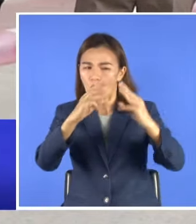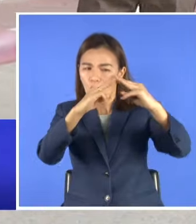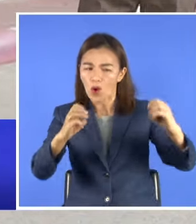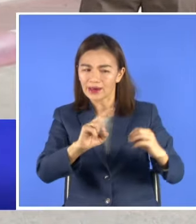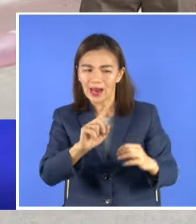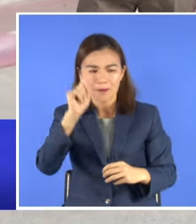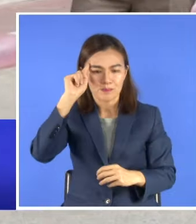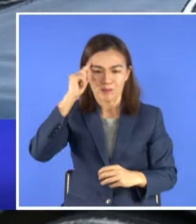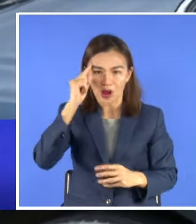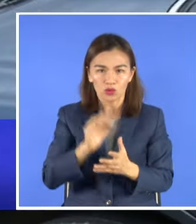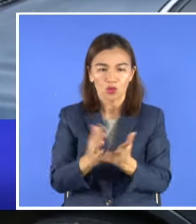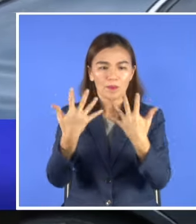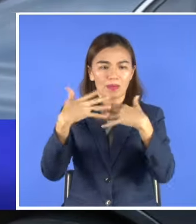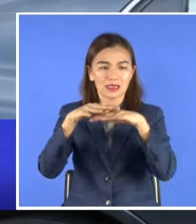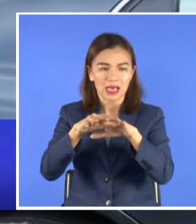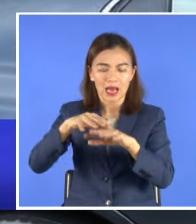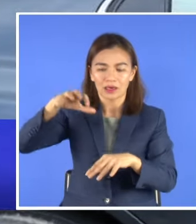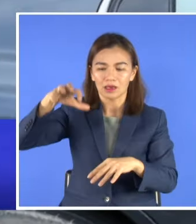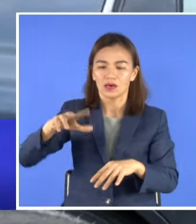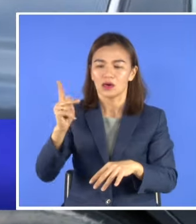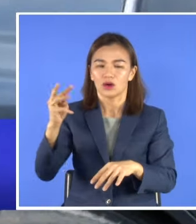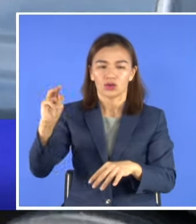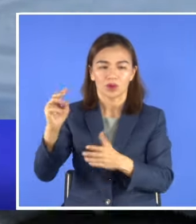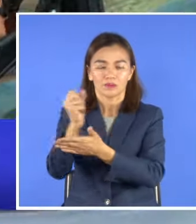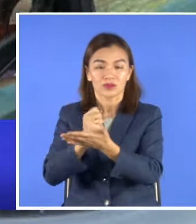อยู่ระหว่างการประสานทางกรมศิลปากรเข้ามาตรวจสอบอีกครั้ง